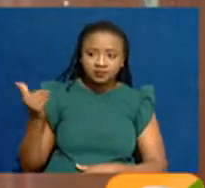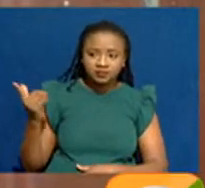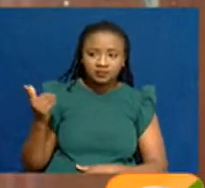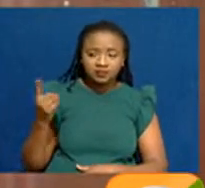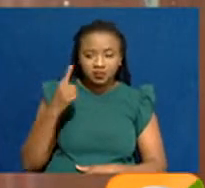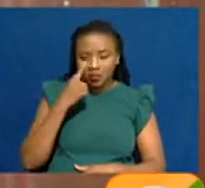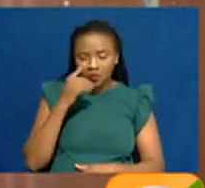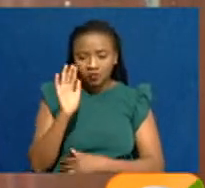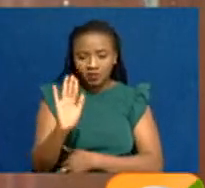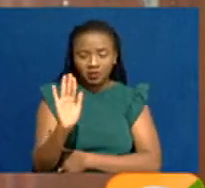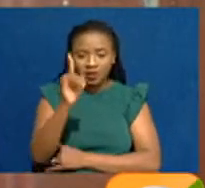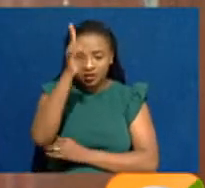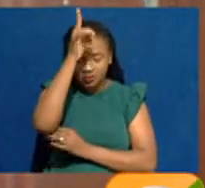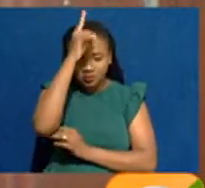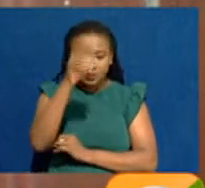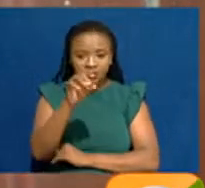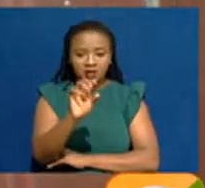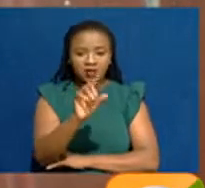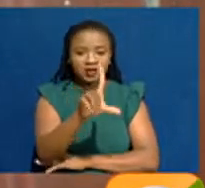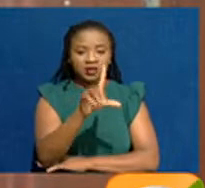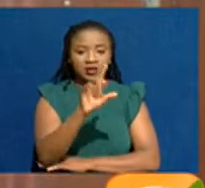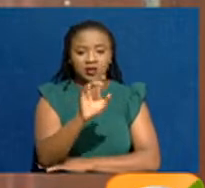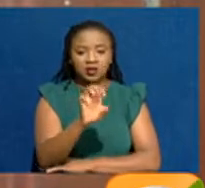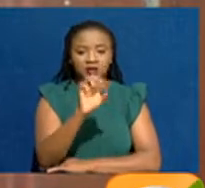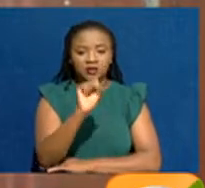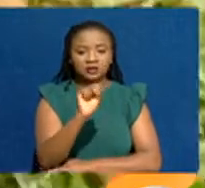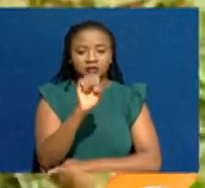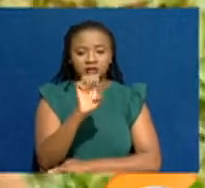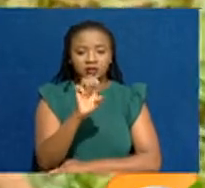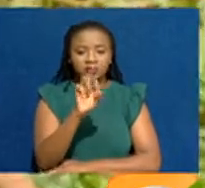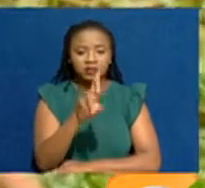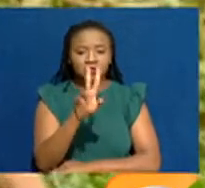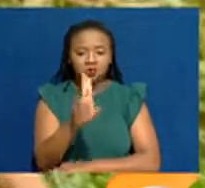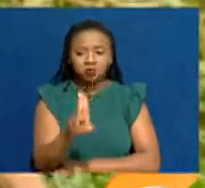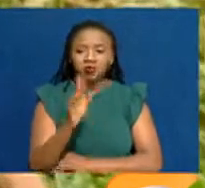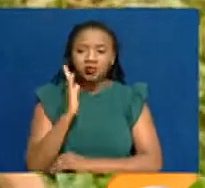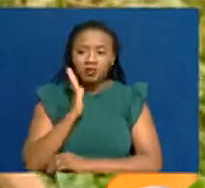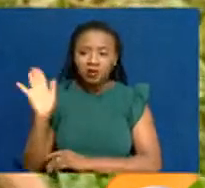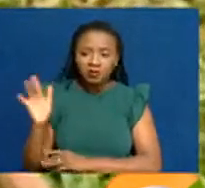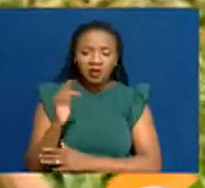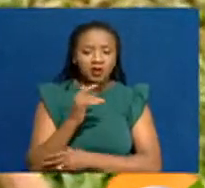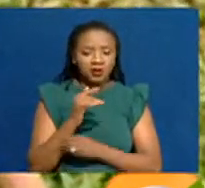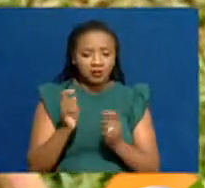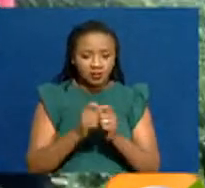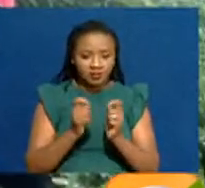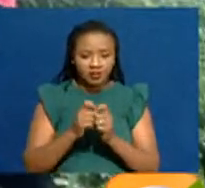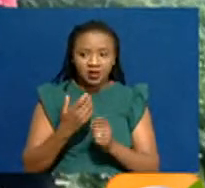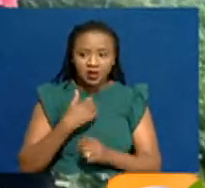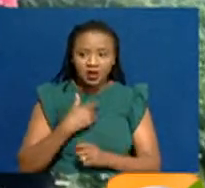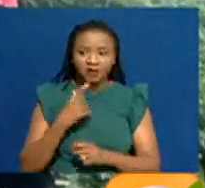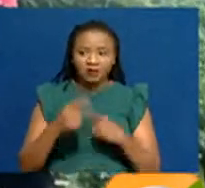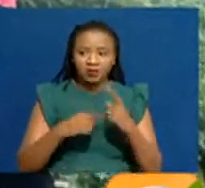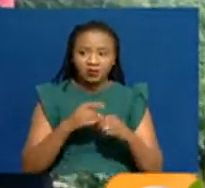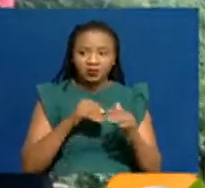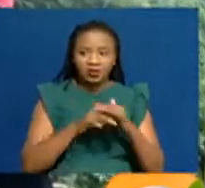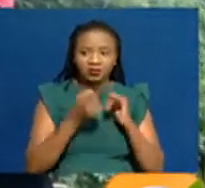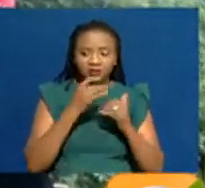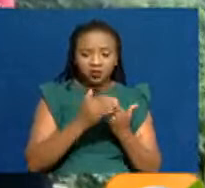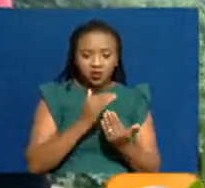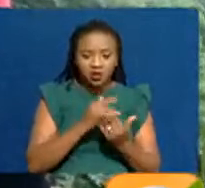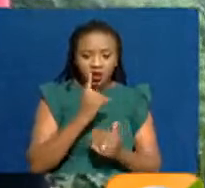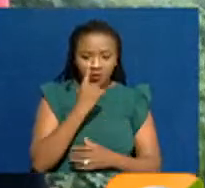nyumbani katika kijiji cha Leseru, kaunti ya Uasin Gishu. Mama yake angali anaugua na kutibiwa nyumbani.